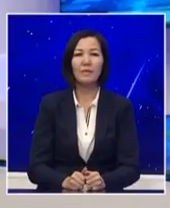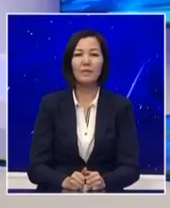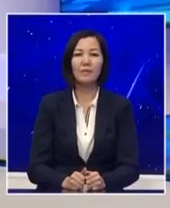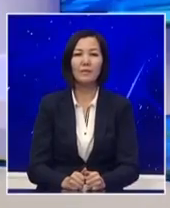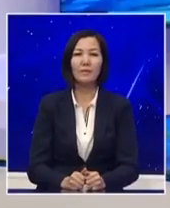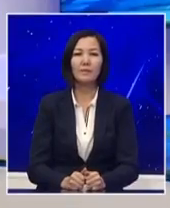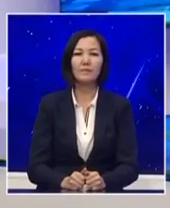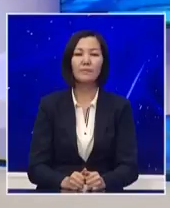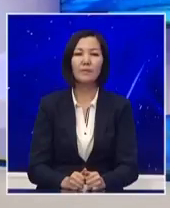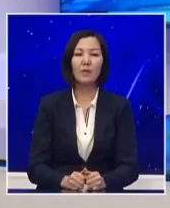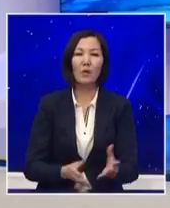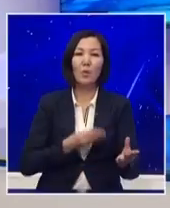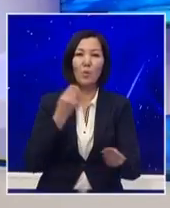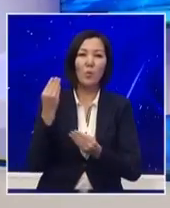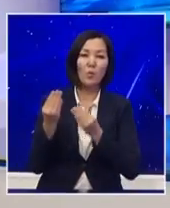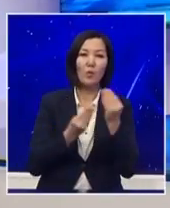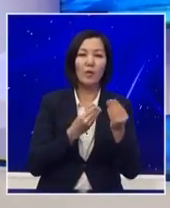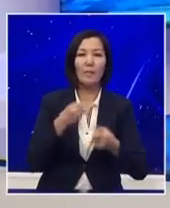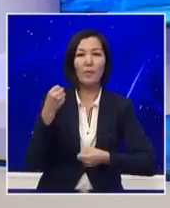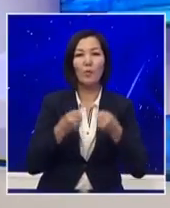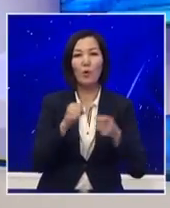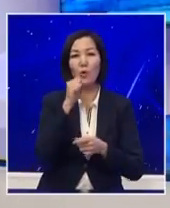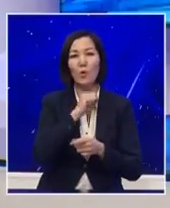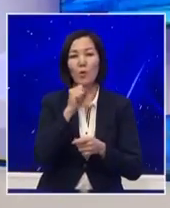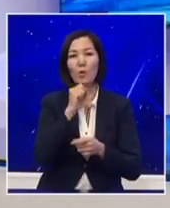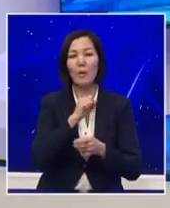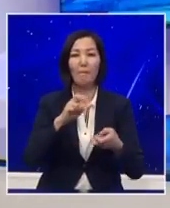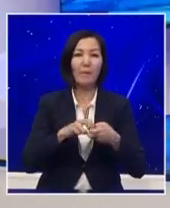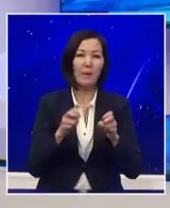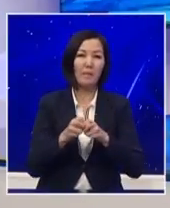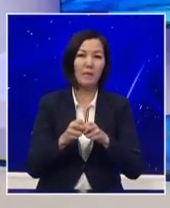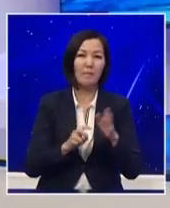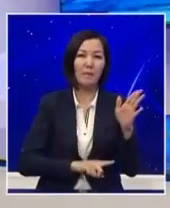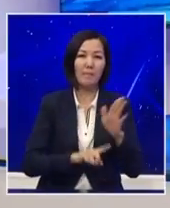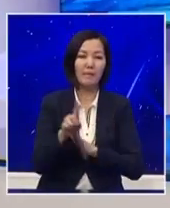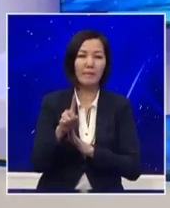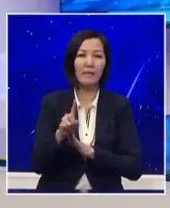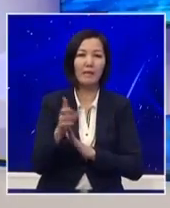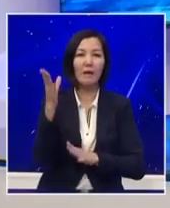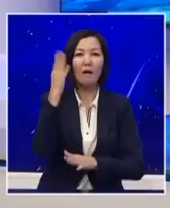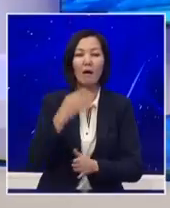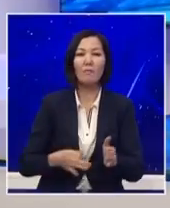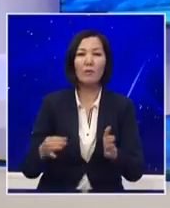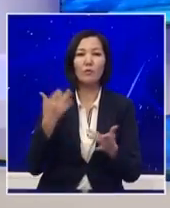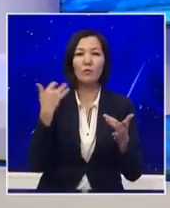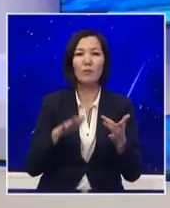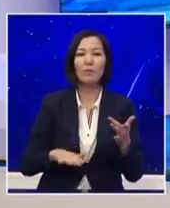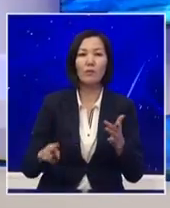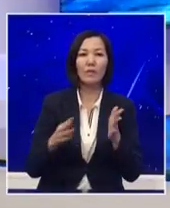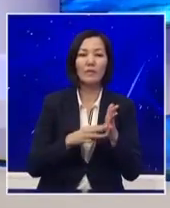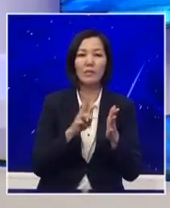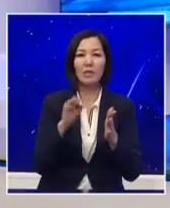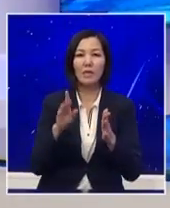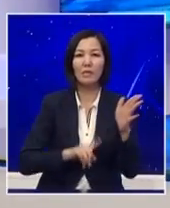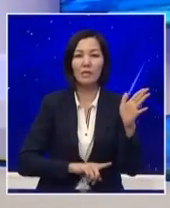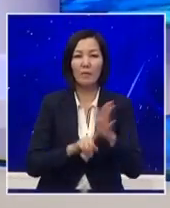Қалжыңдап көлік ұрлап басы дауға қалды. Енді заң алдында жауап береді. Оқиға Алматы облысы Жамбыл ауданында 8-ші қаңтарда